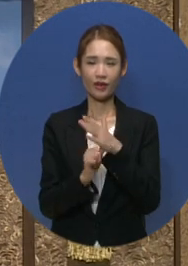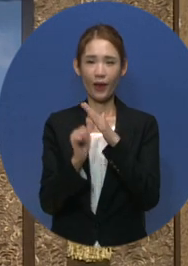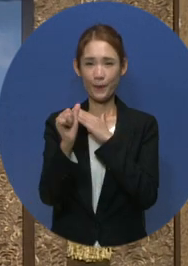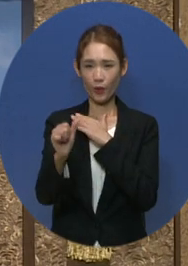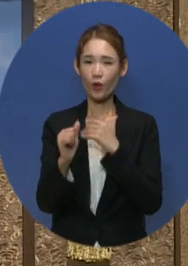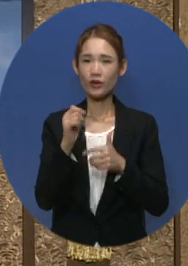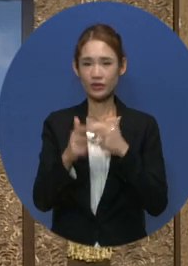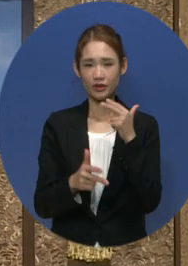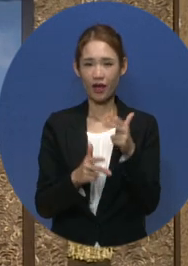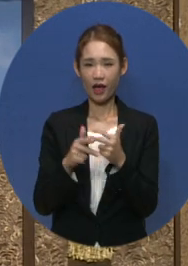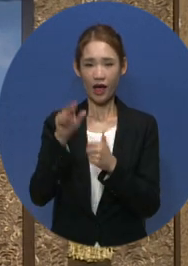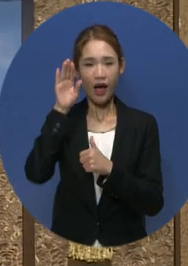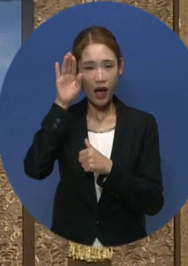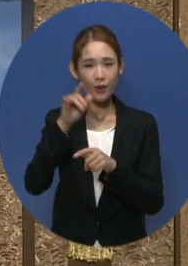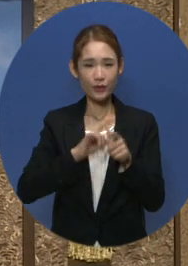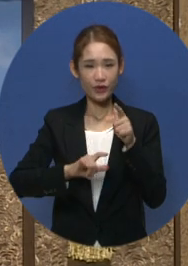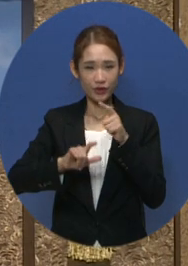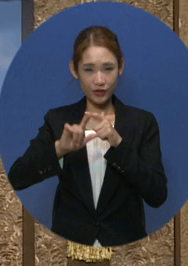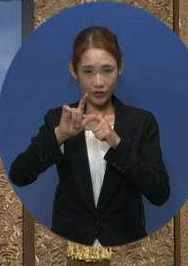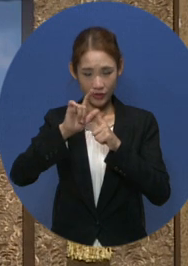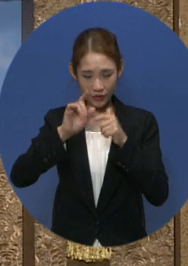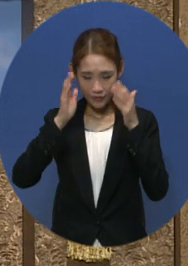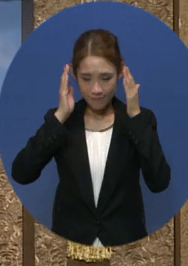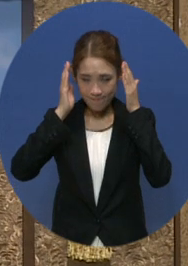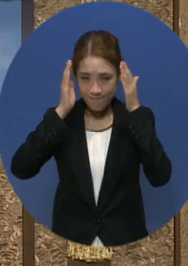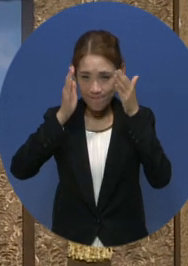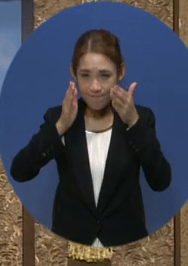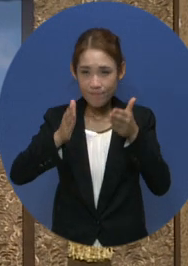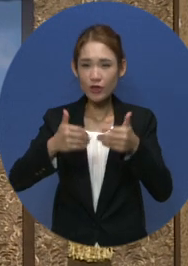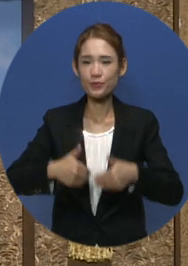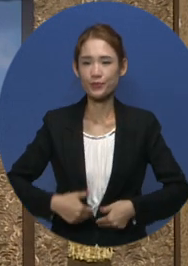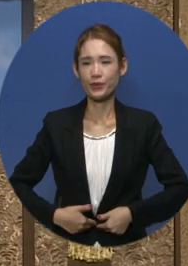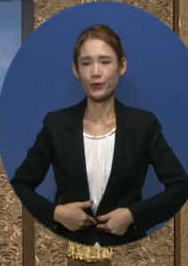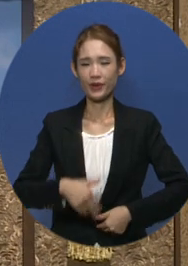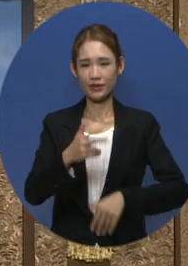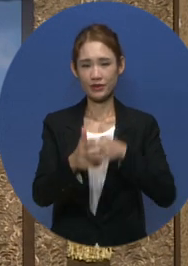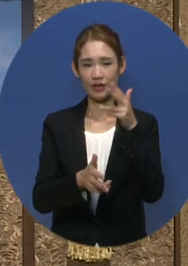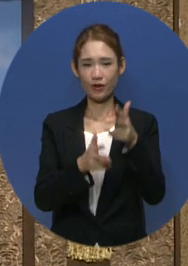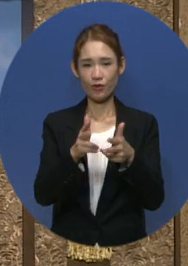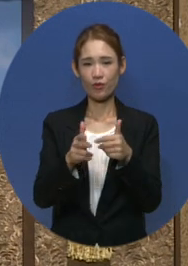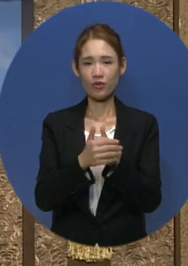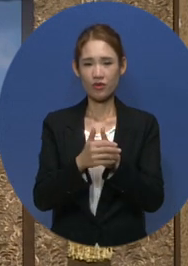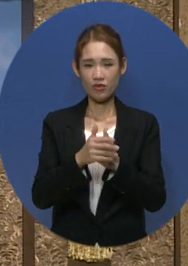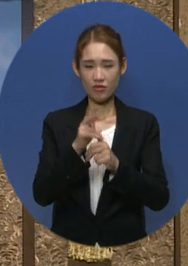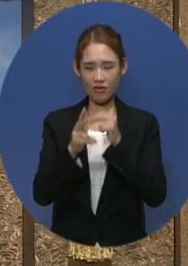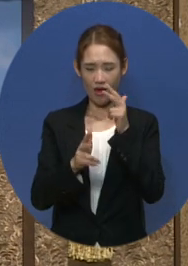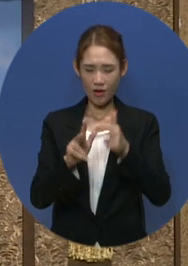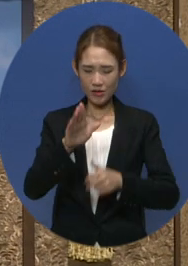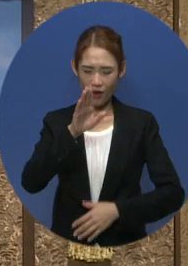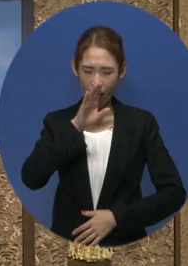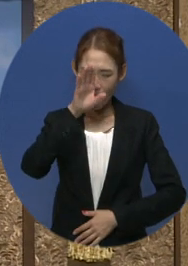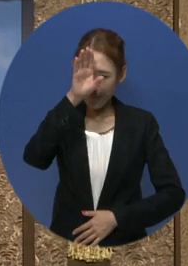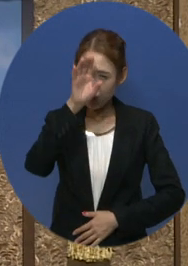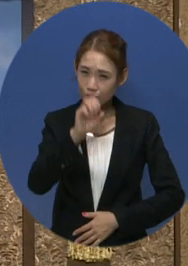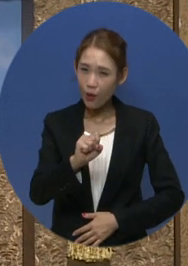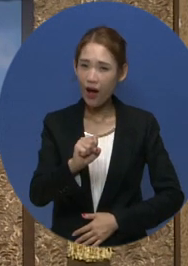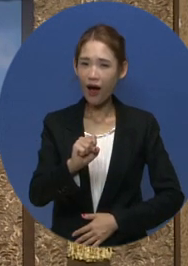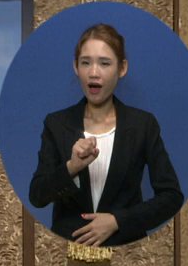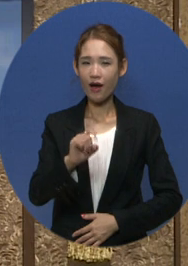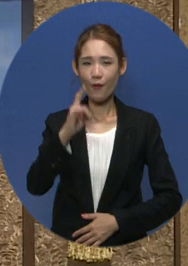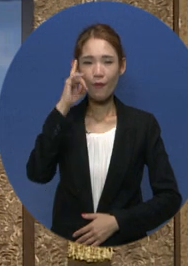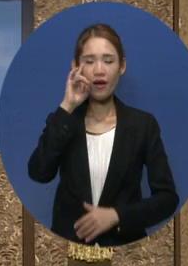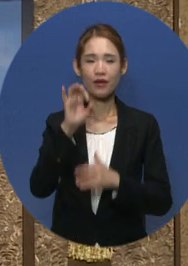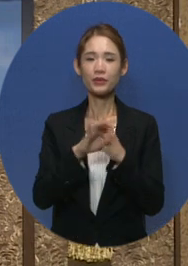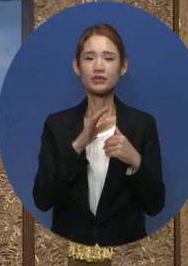사업이고 또 앞으로 이제 상당히 집중해서 해야 될 사업인데요. 네. 이 사업이 정말 좋은 사업이에요. 예. 제가